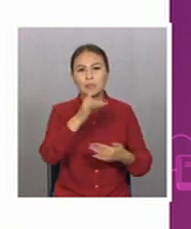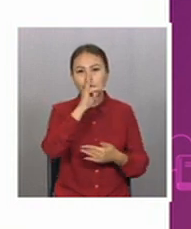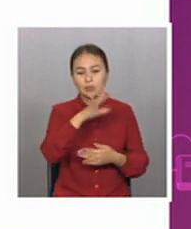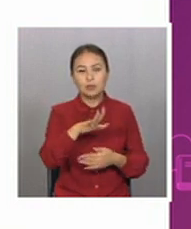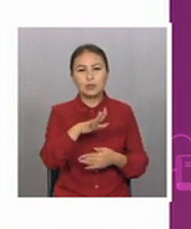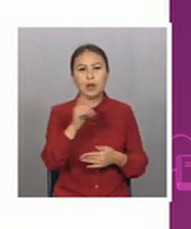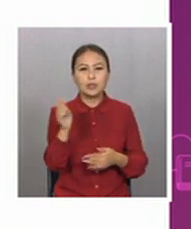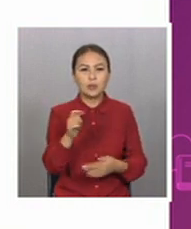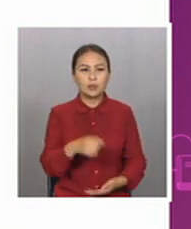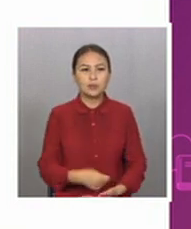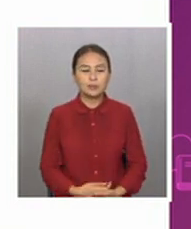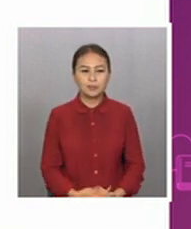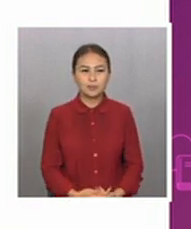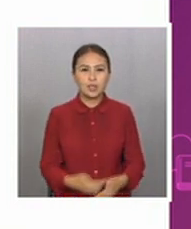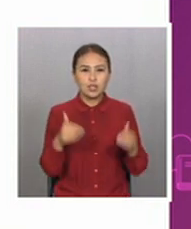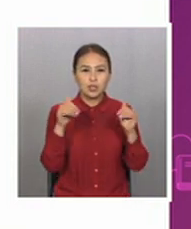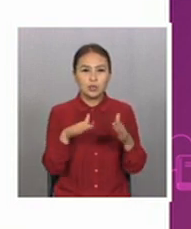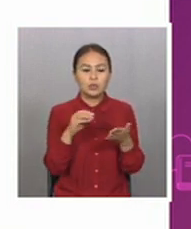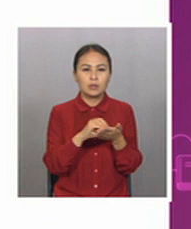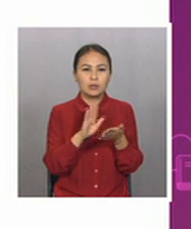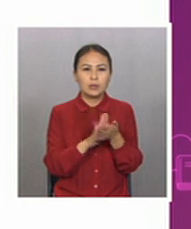айдауды. Шешуін табыңдар.